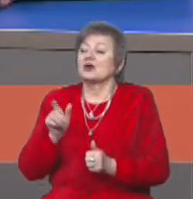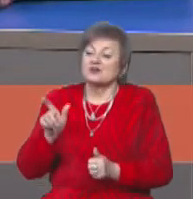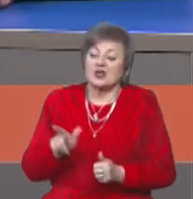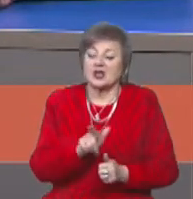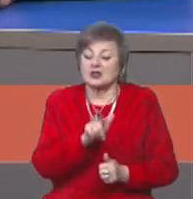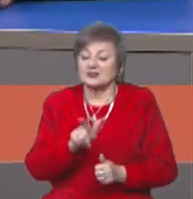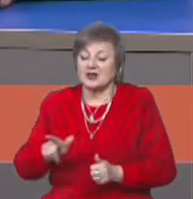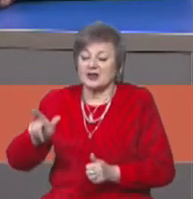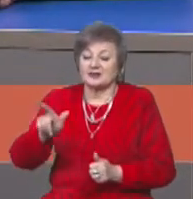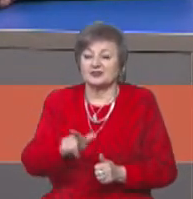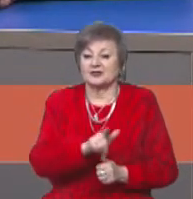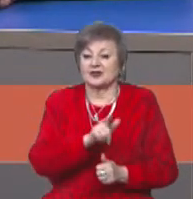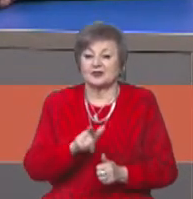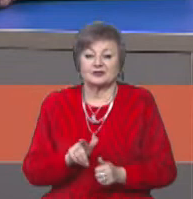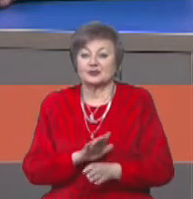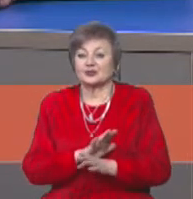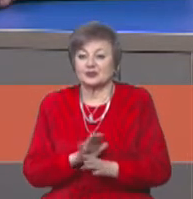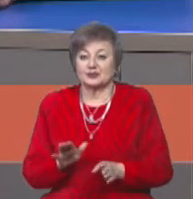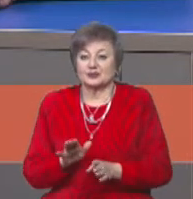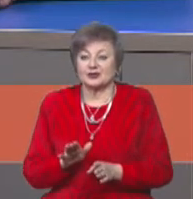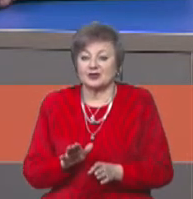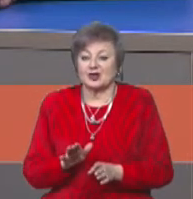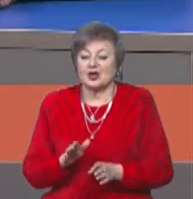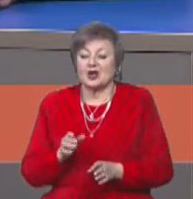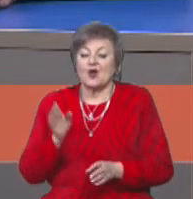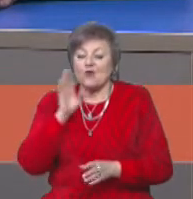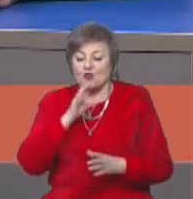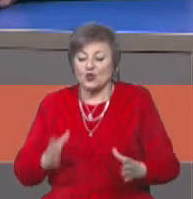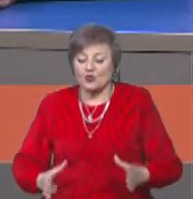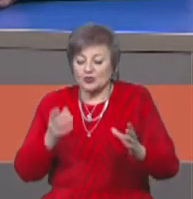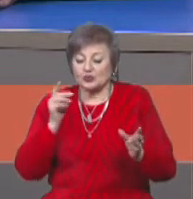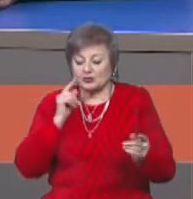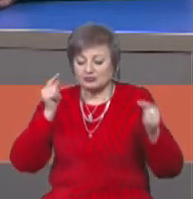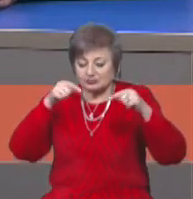дві морди в одному відрі з водою, дві морди в одному відрі з вівсом.